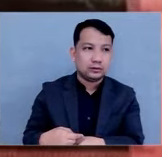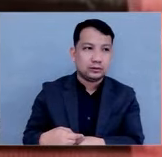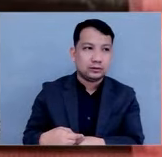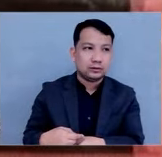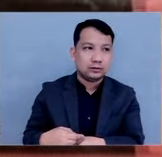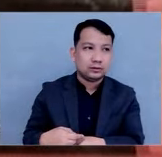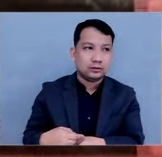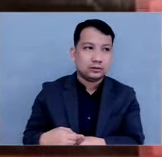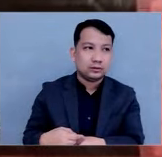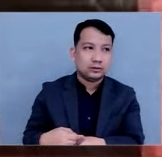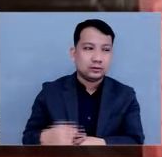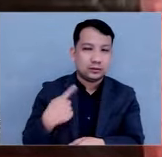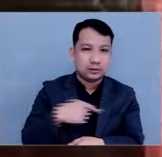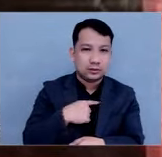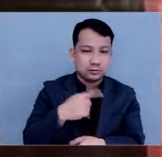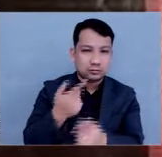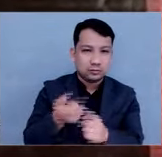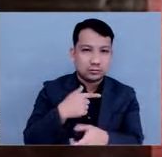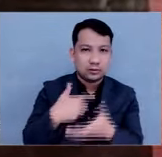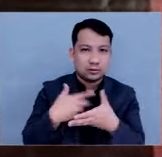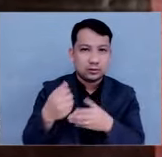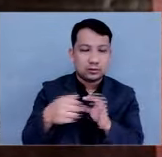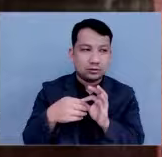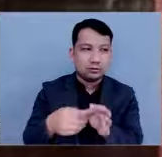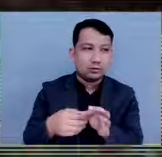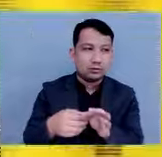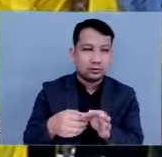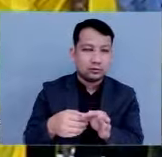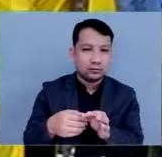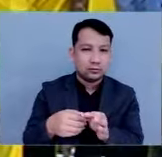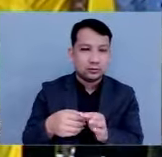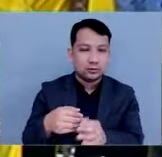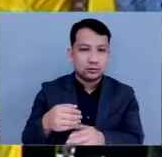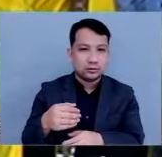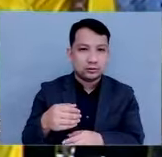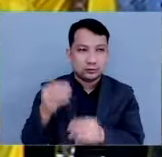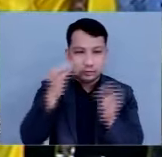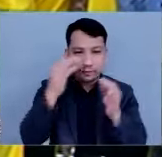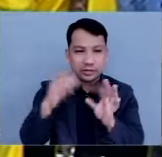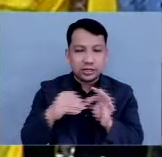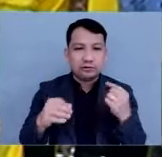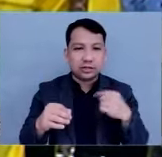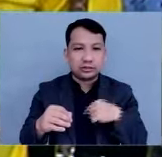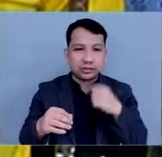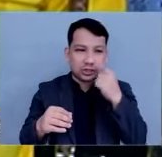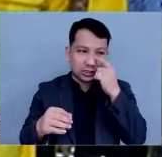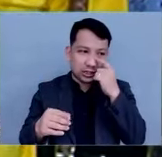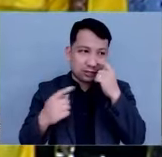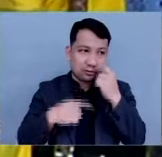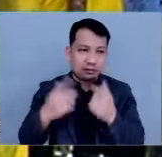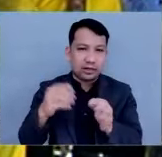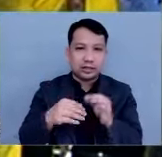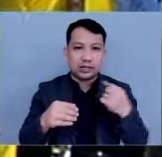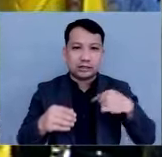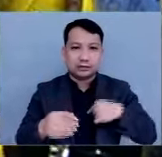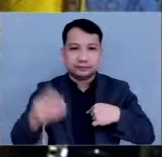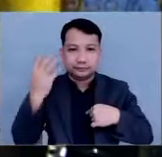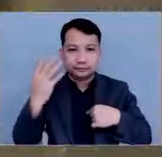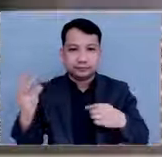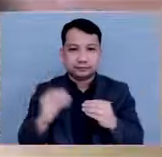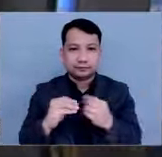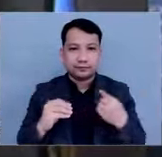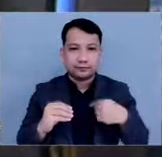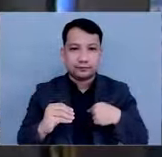ng mga pulis kung galing ba sa labas ng bansa ang nakumpiskang droga. Itinanggi naman ng mga suspect ang aligasyon. When did